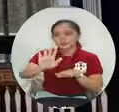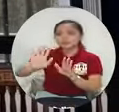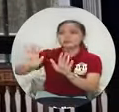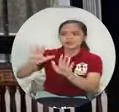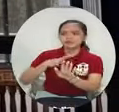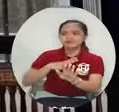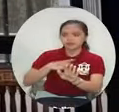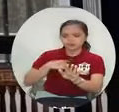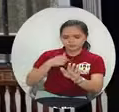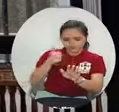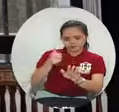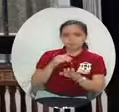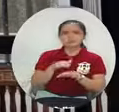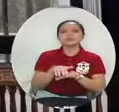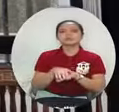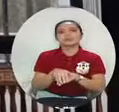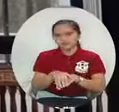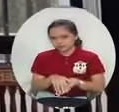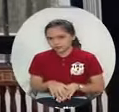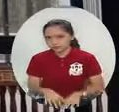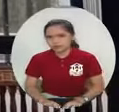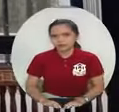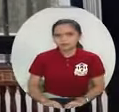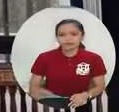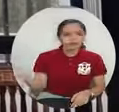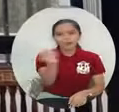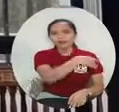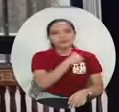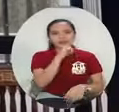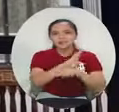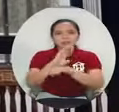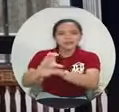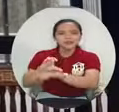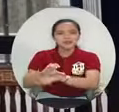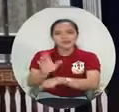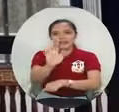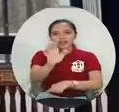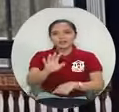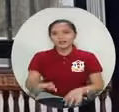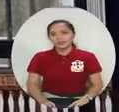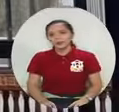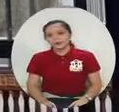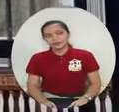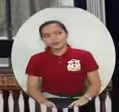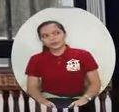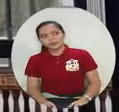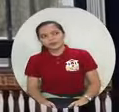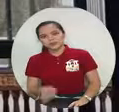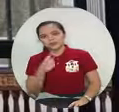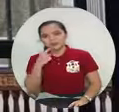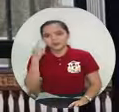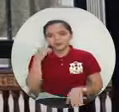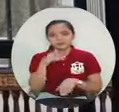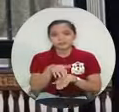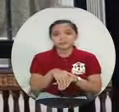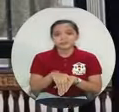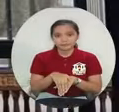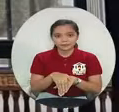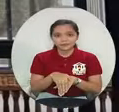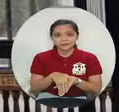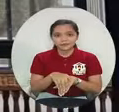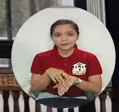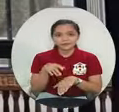as uncertainly. Sigurado man yung ato. Sigurado man yung ginoo na ato. Sigurado man yung magpromisang at ginoo. Alang ka na